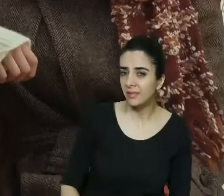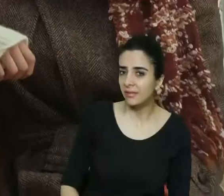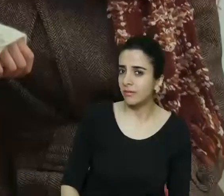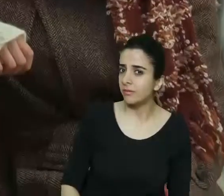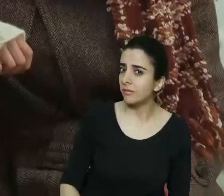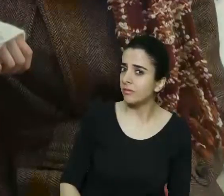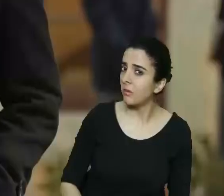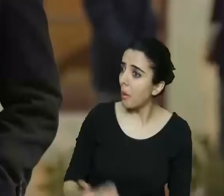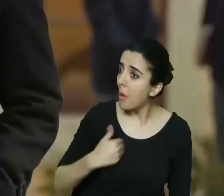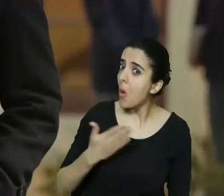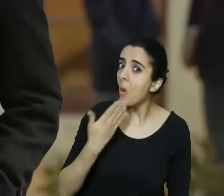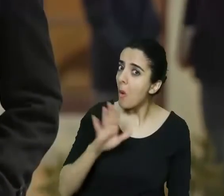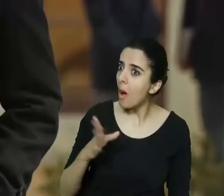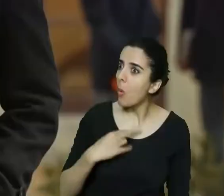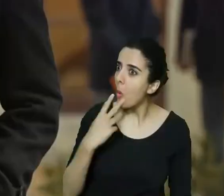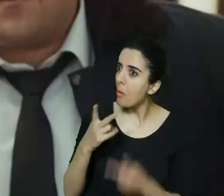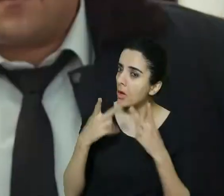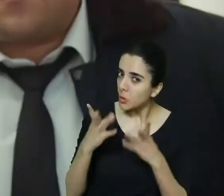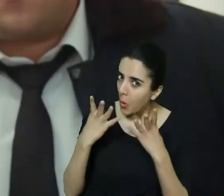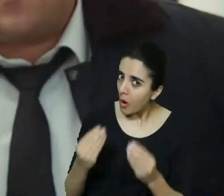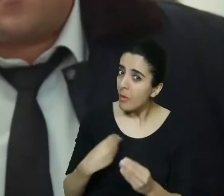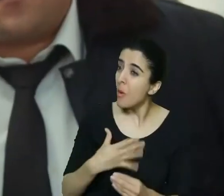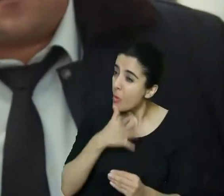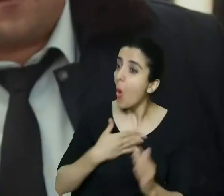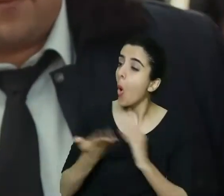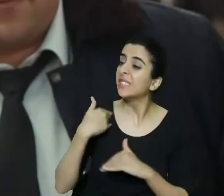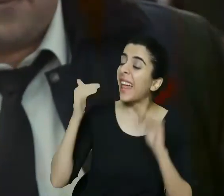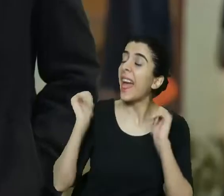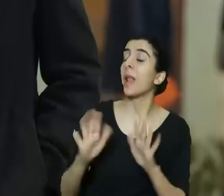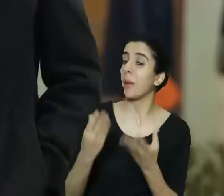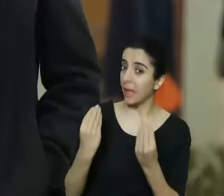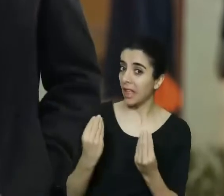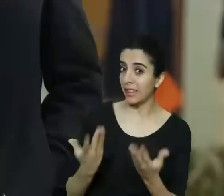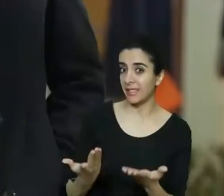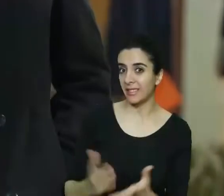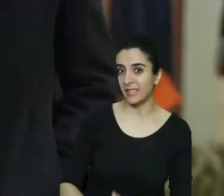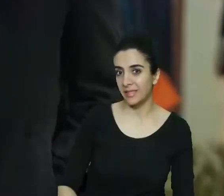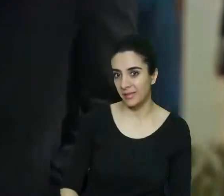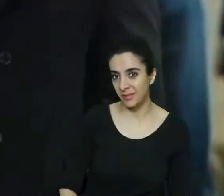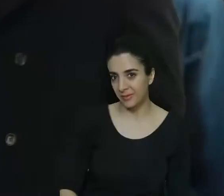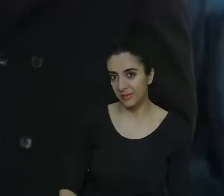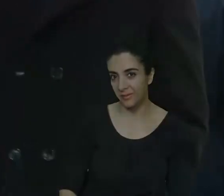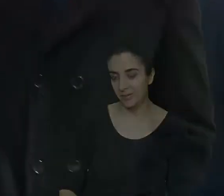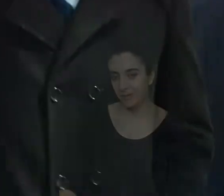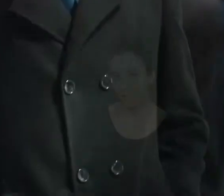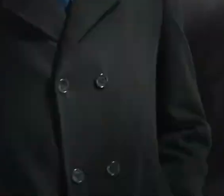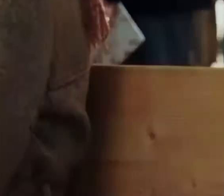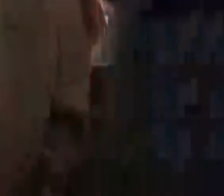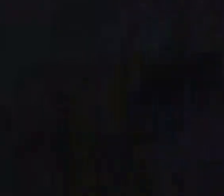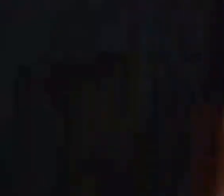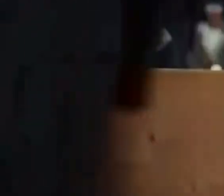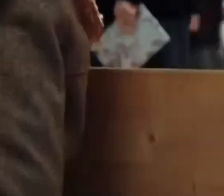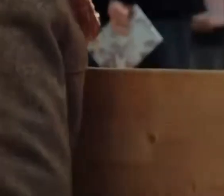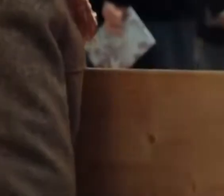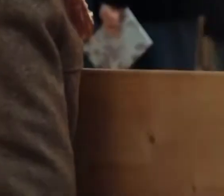Oğlum benim yokluğum yaramış sana. Ben yokken dilin çözülmüş. Bilseydim önceden gelmezdim konuşacağını. İlir cebinde sallanarak gelirken